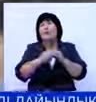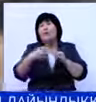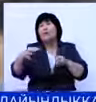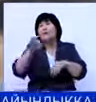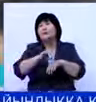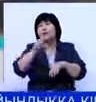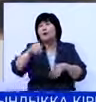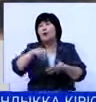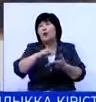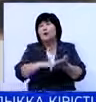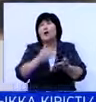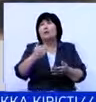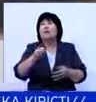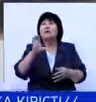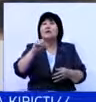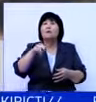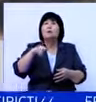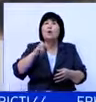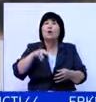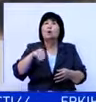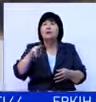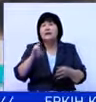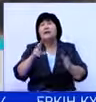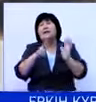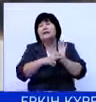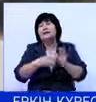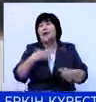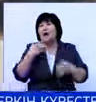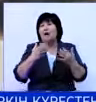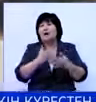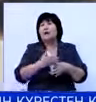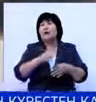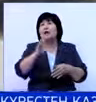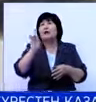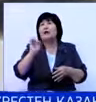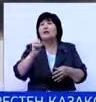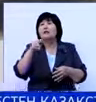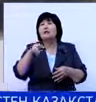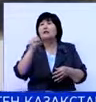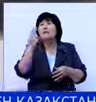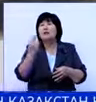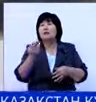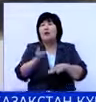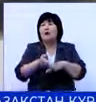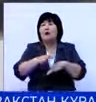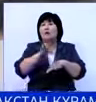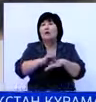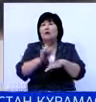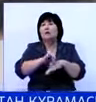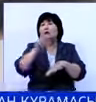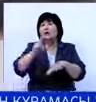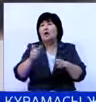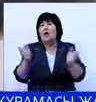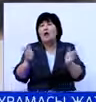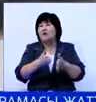науқас тіркелді. Оның симптомдысы 8. Алаңдатарлығы жан сақтау бөлімдегі ауыр халдегі науқастар қатары